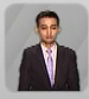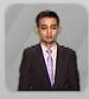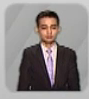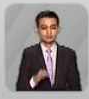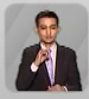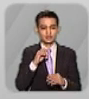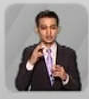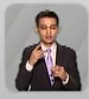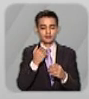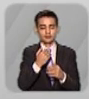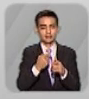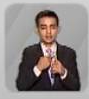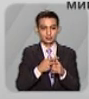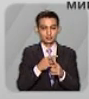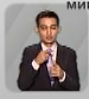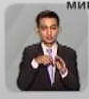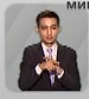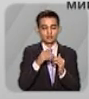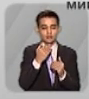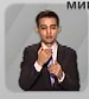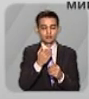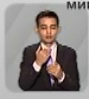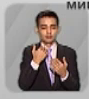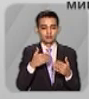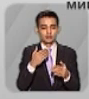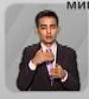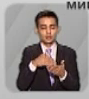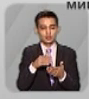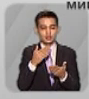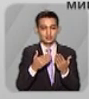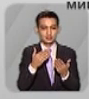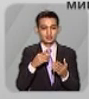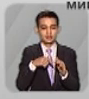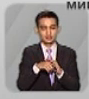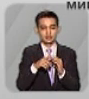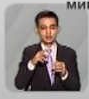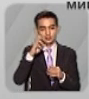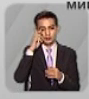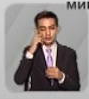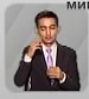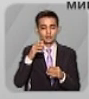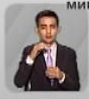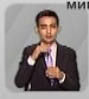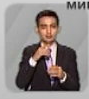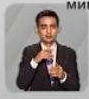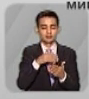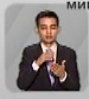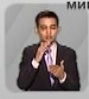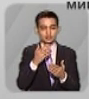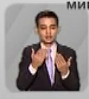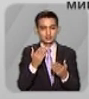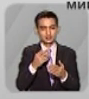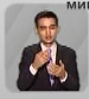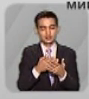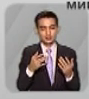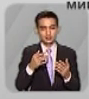ИИН присвоен на ваше имя и соответствует только вашей персоне. Отказ либо волокита в предоставлении государственных услуг, государственных органов, либо